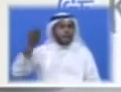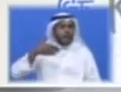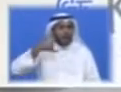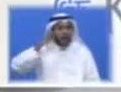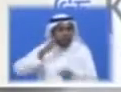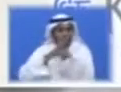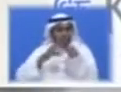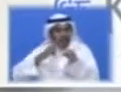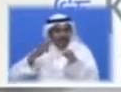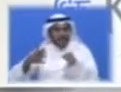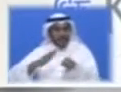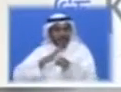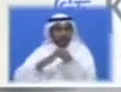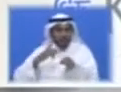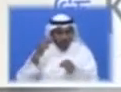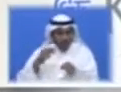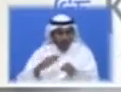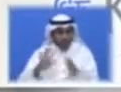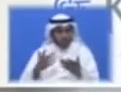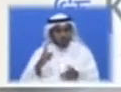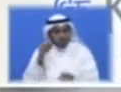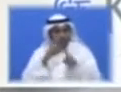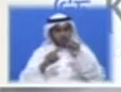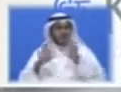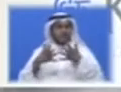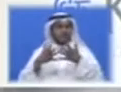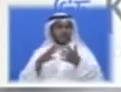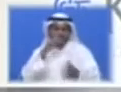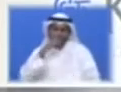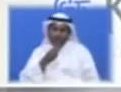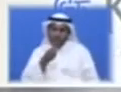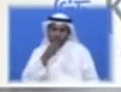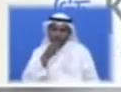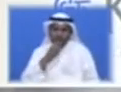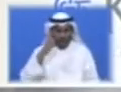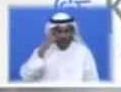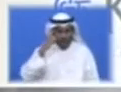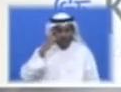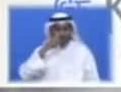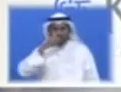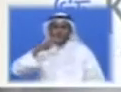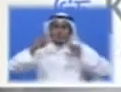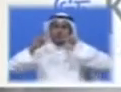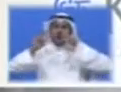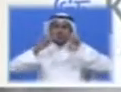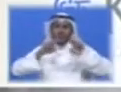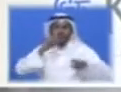على الانسان ان يحرص عليها ويعرف كيفيه تنفيذها طبعا العلماء